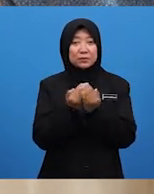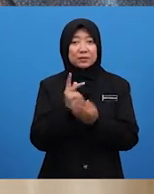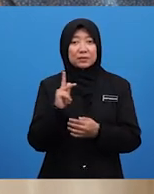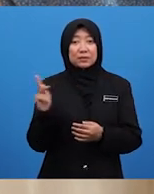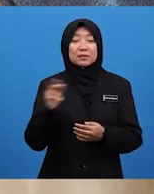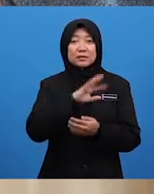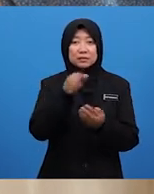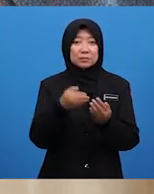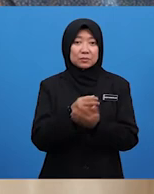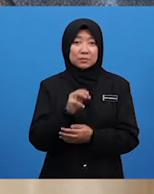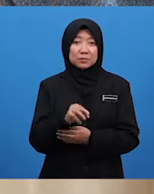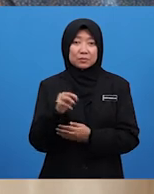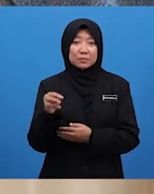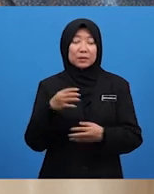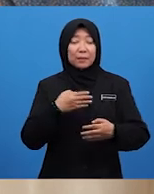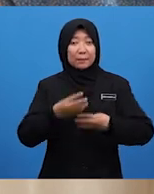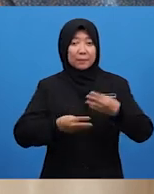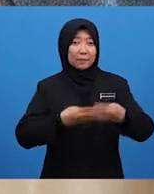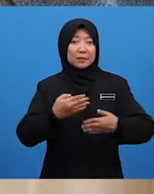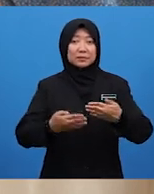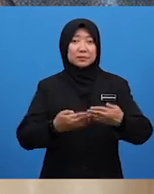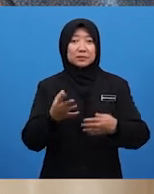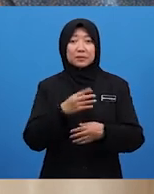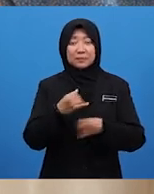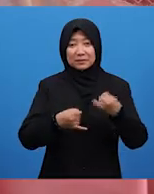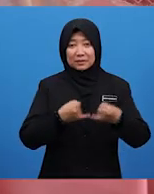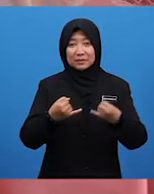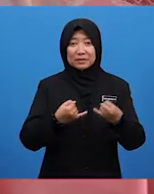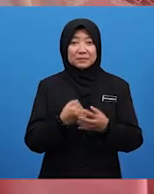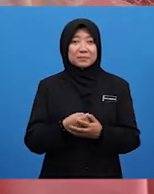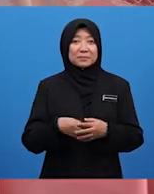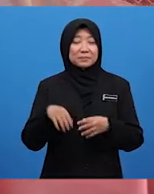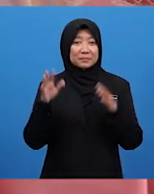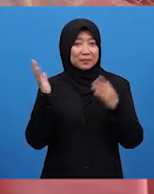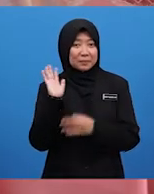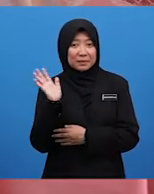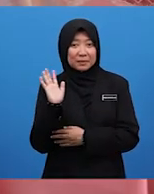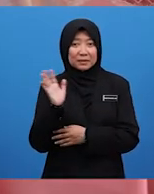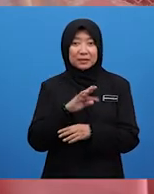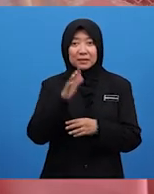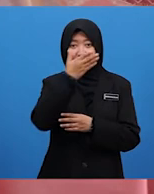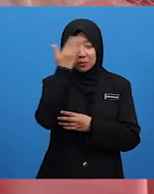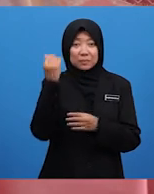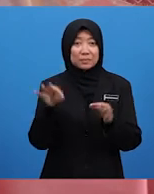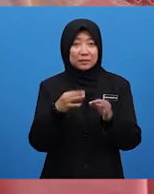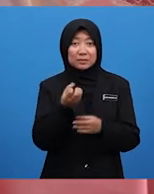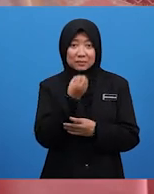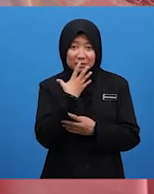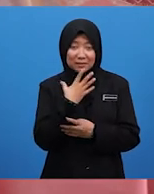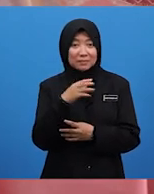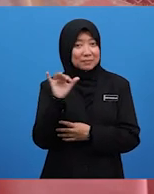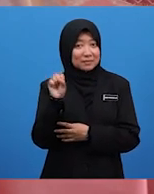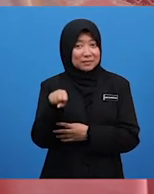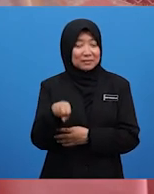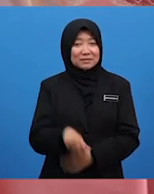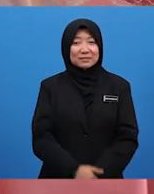doakan semua murid terus maju dan berjaya. Bye-bye. Jangan lupa jahit sulam ya.